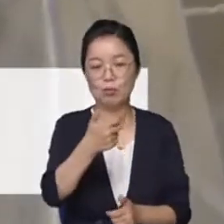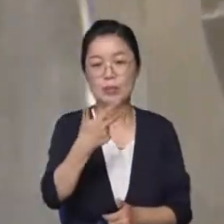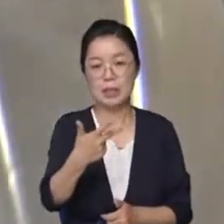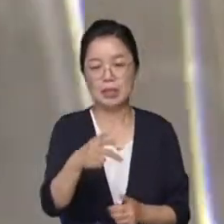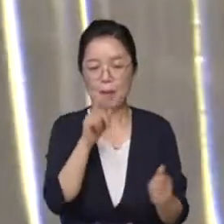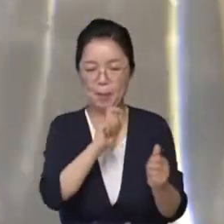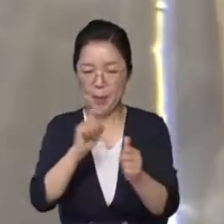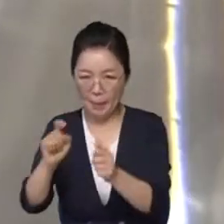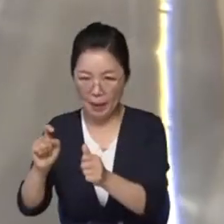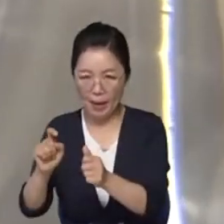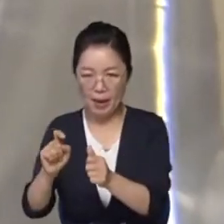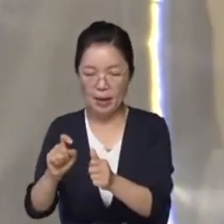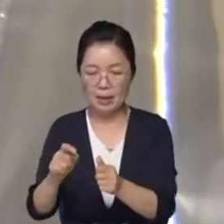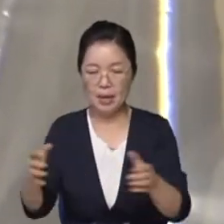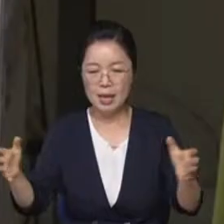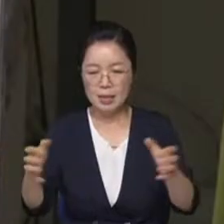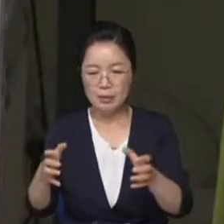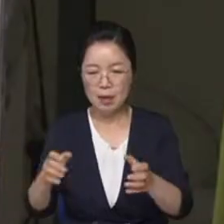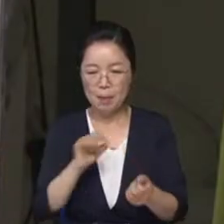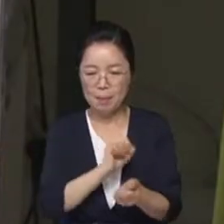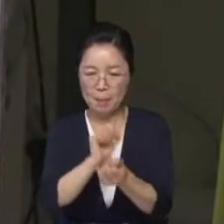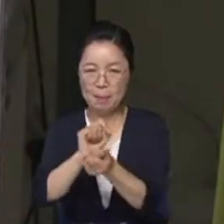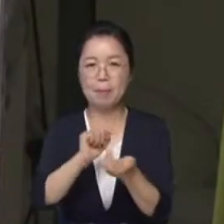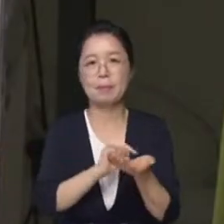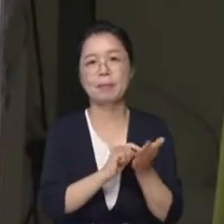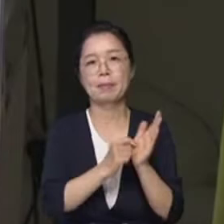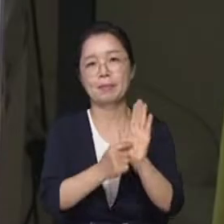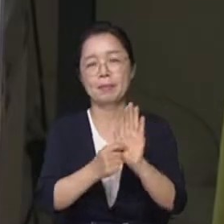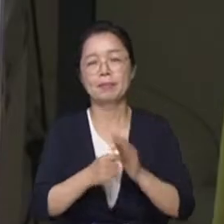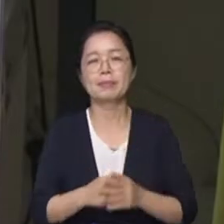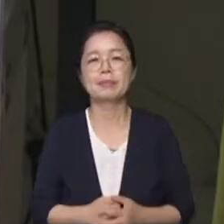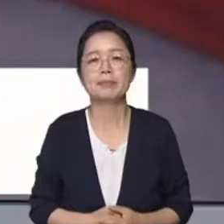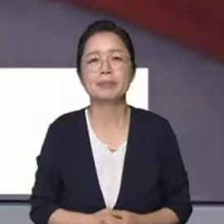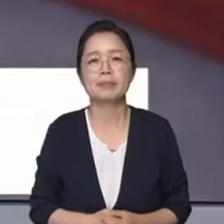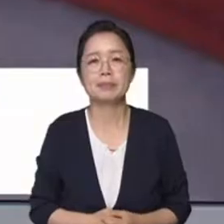코로나19에 확진되는 등 집단 감염이 발생했습니다.